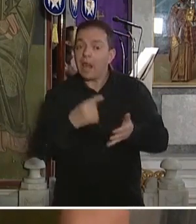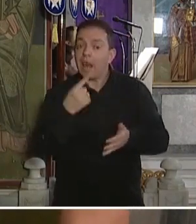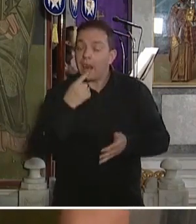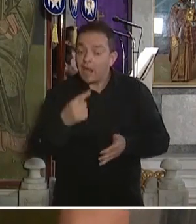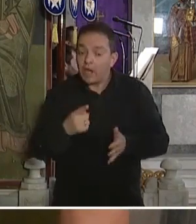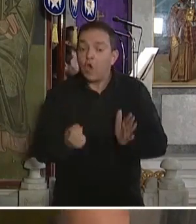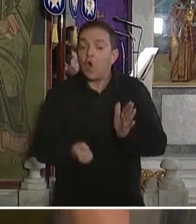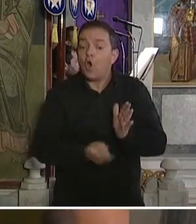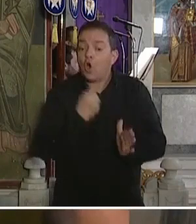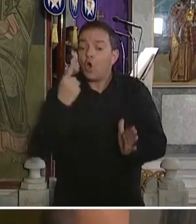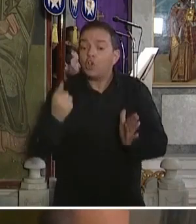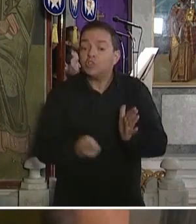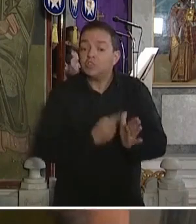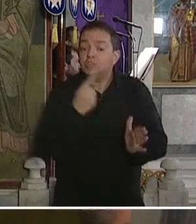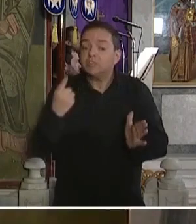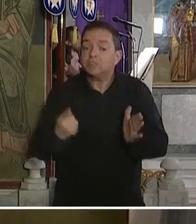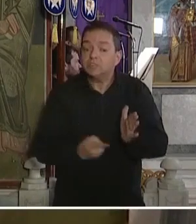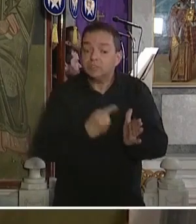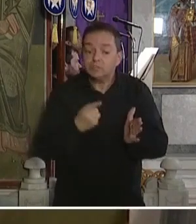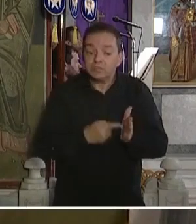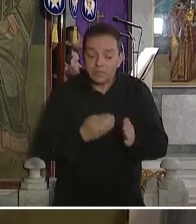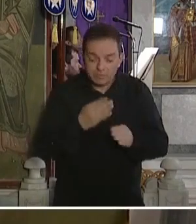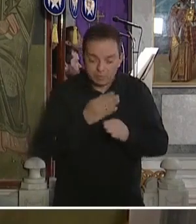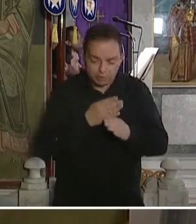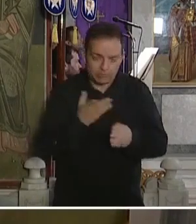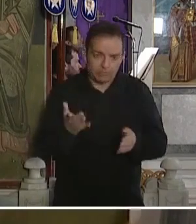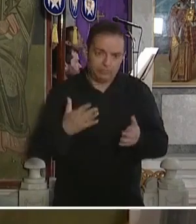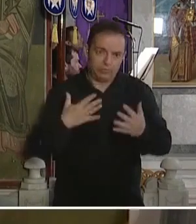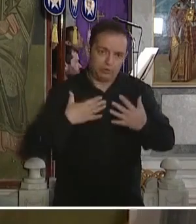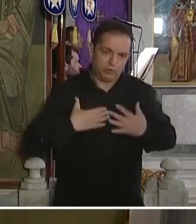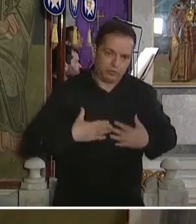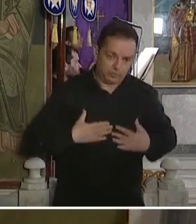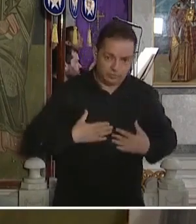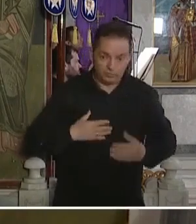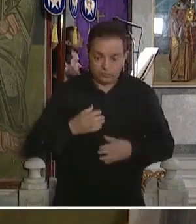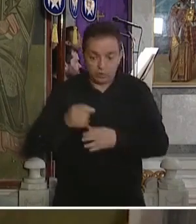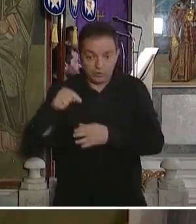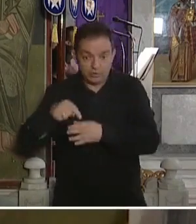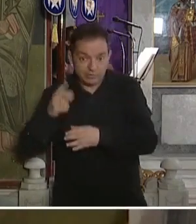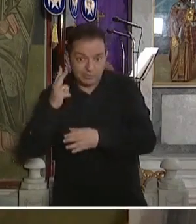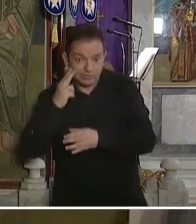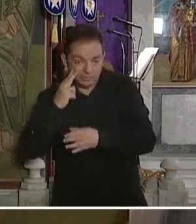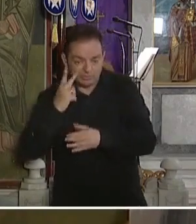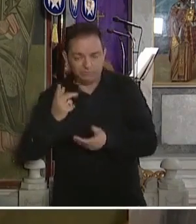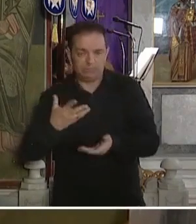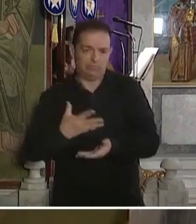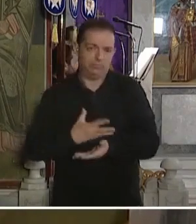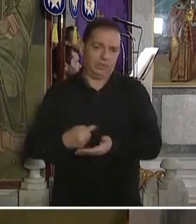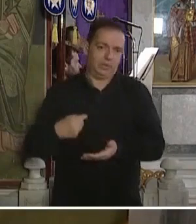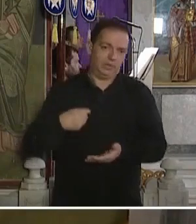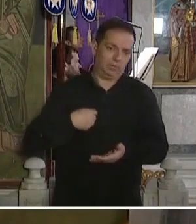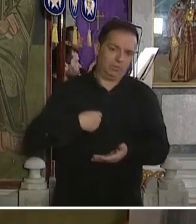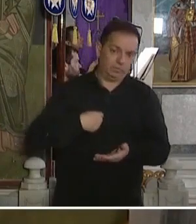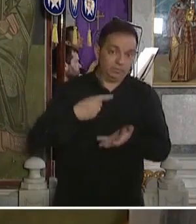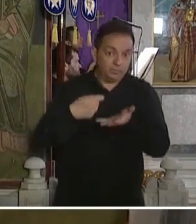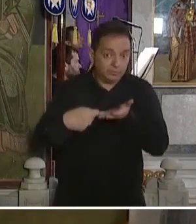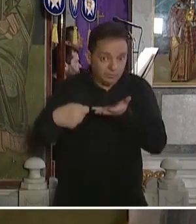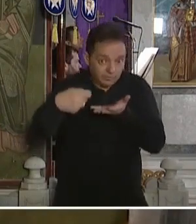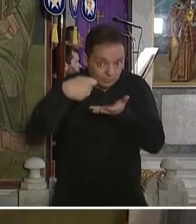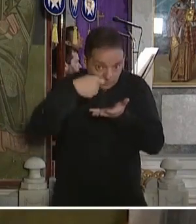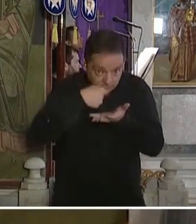γαρ ανεστείτε των άρτων τούτων και το ποτήριον τούτο πίνετε, όταν δηλαδή